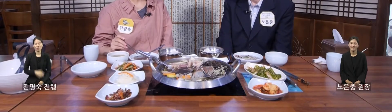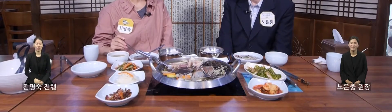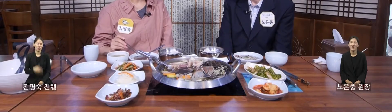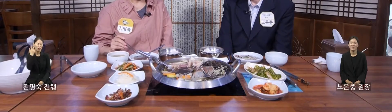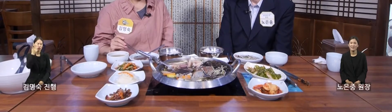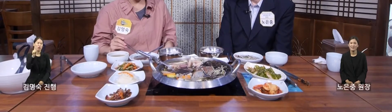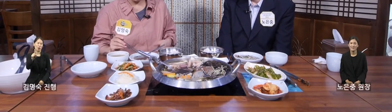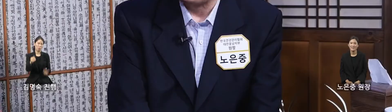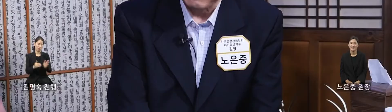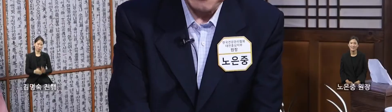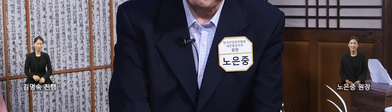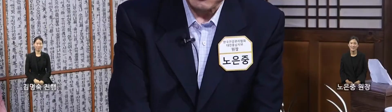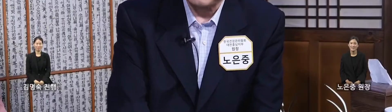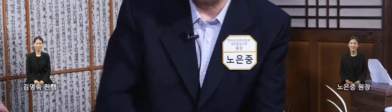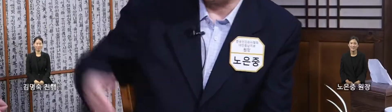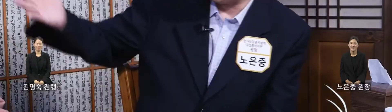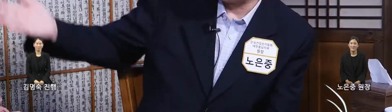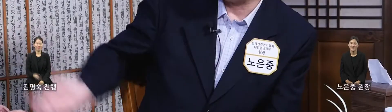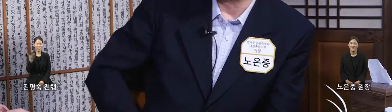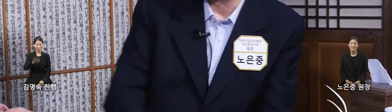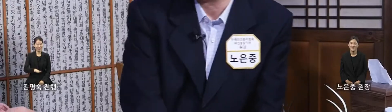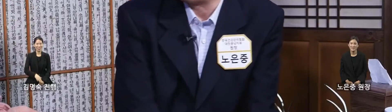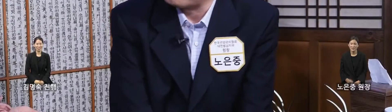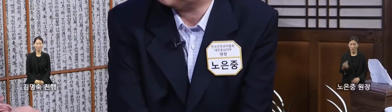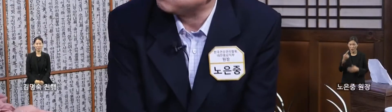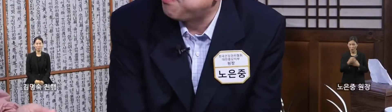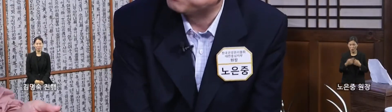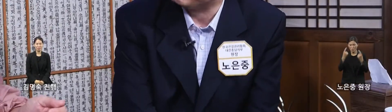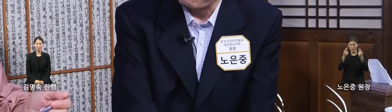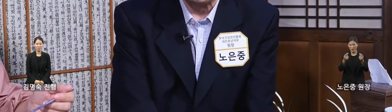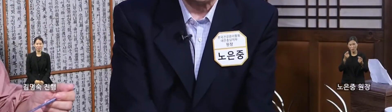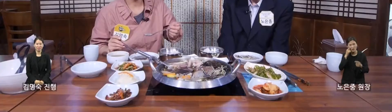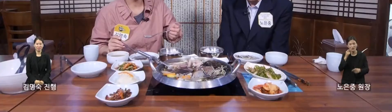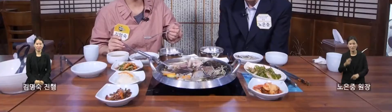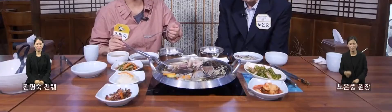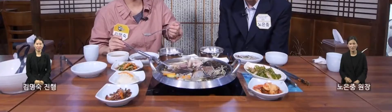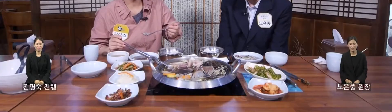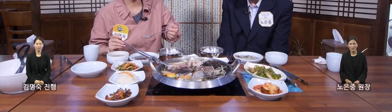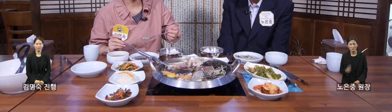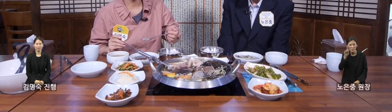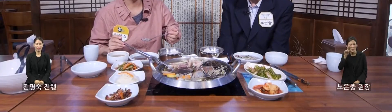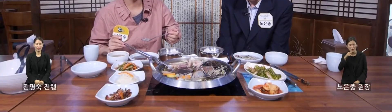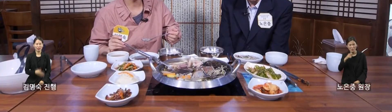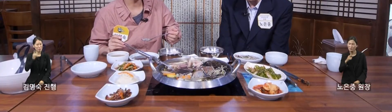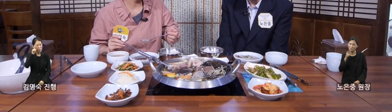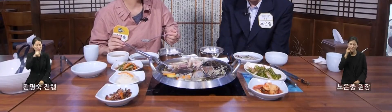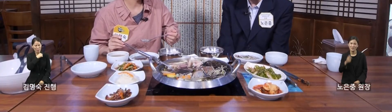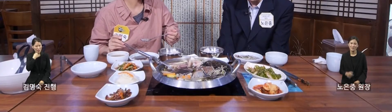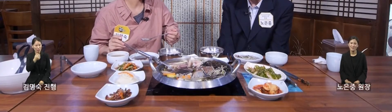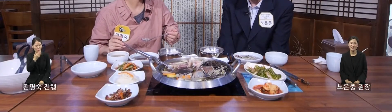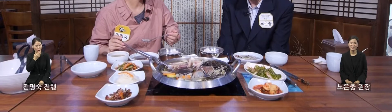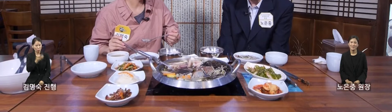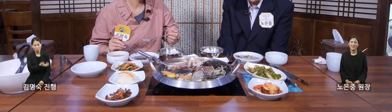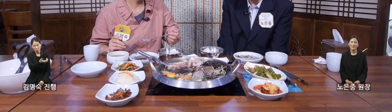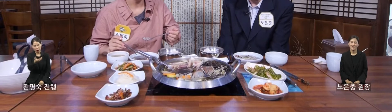일주일에 한 번인데. 그러면 이 몸을 유지 못 하시죠. 네. 그러니까 다들 어떻게 이렇게 맨날 이렇게 맛있는 거 먹고